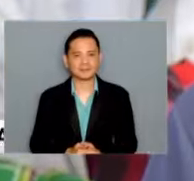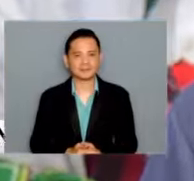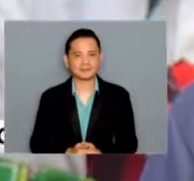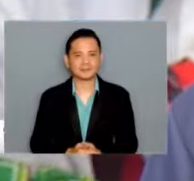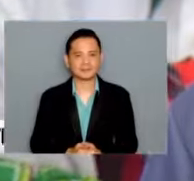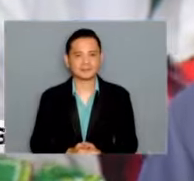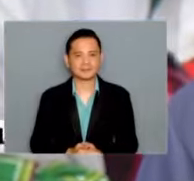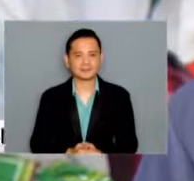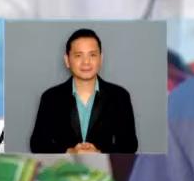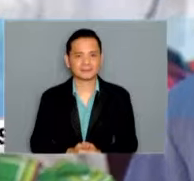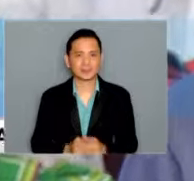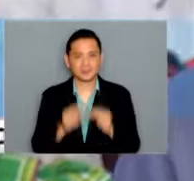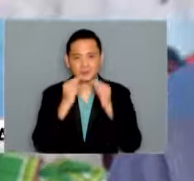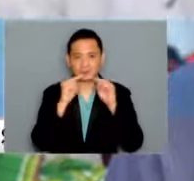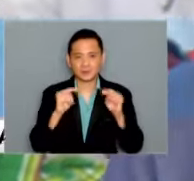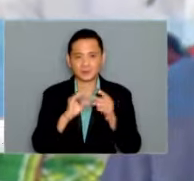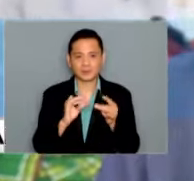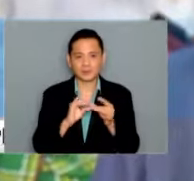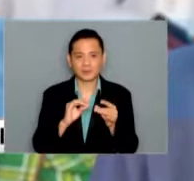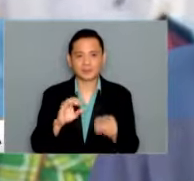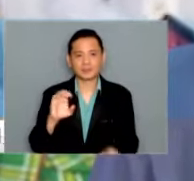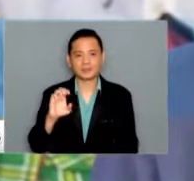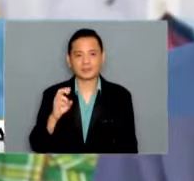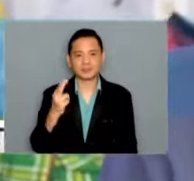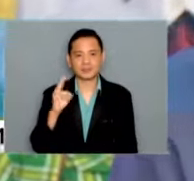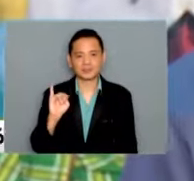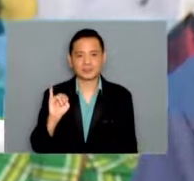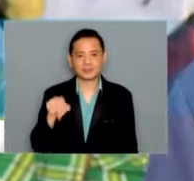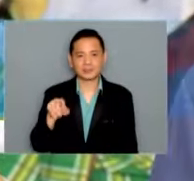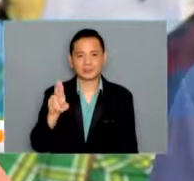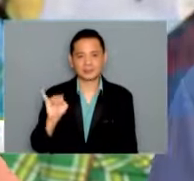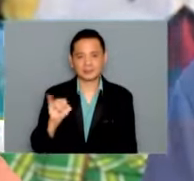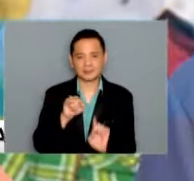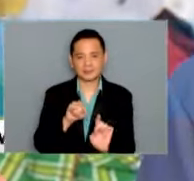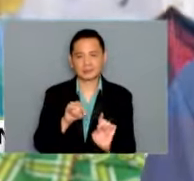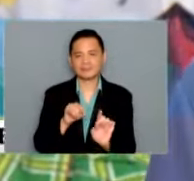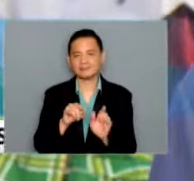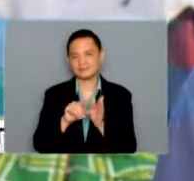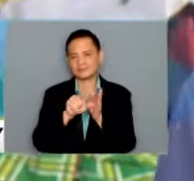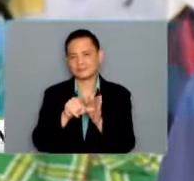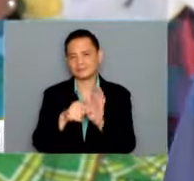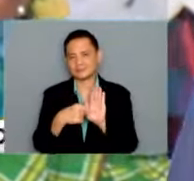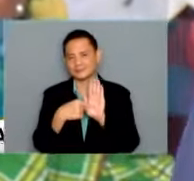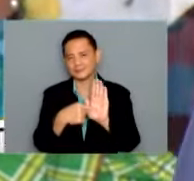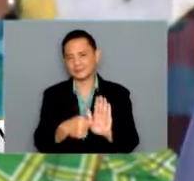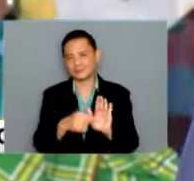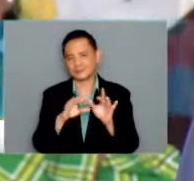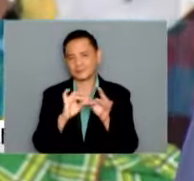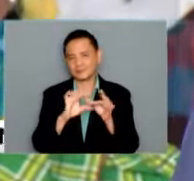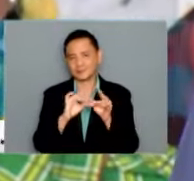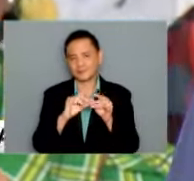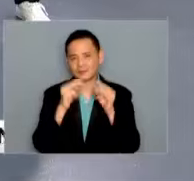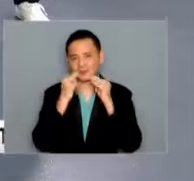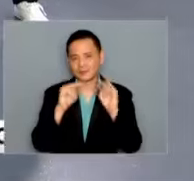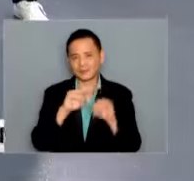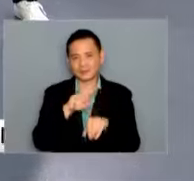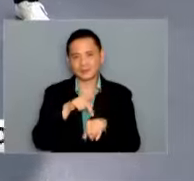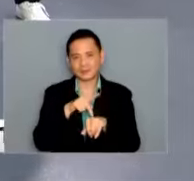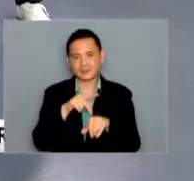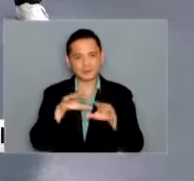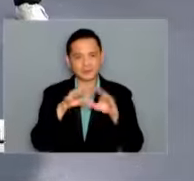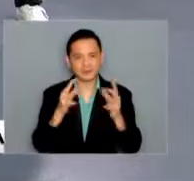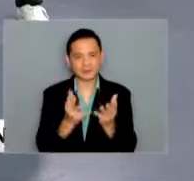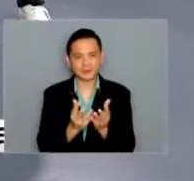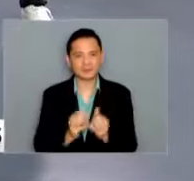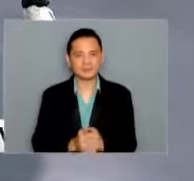mauna sa ating mga balita sa frontline sa umaga, mga mainit na update sa ilang pangyayari sa loob at labas ng bansa. Ako po si Chicky Roa Puno. Kaya naman, masayang